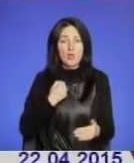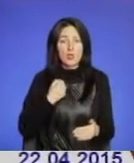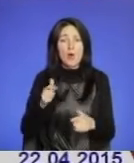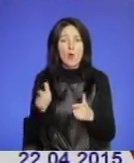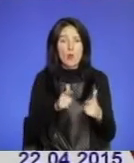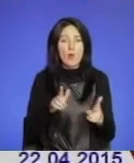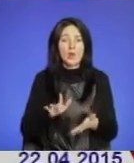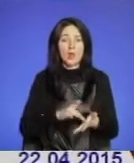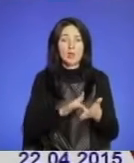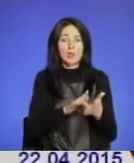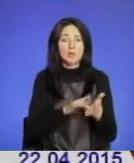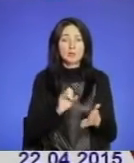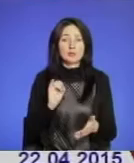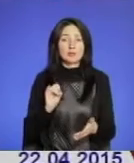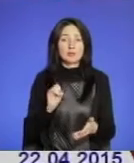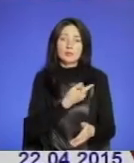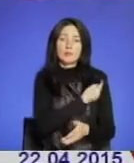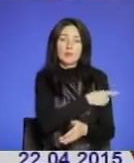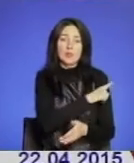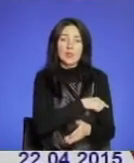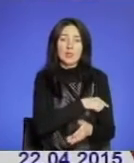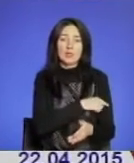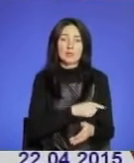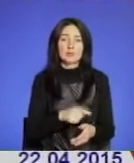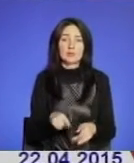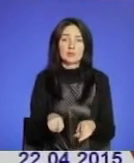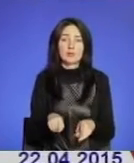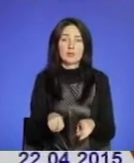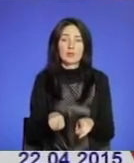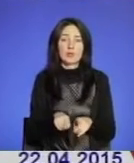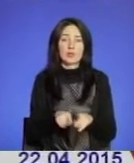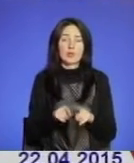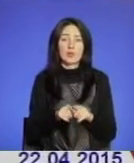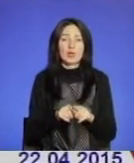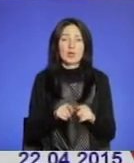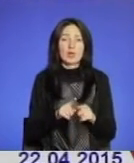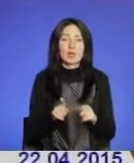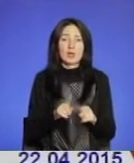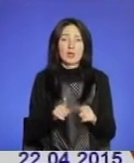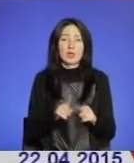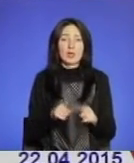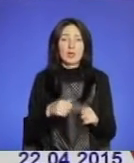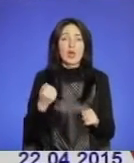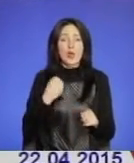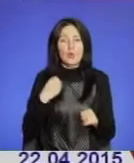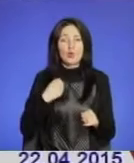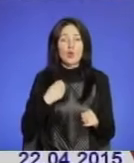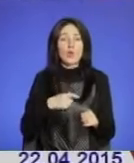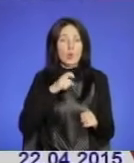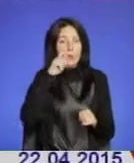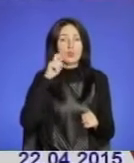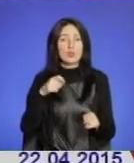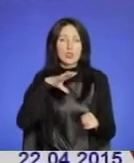підготовка, туризм і медицина. Такі захоти зазвичай проводяться, щоб розвинути військово-патріотичний дух у молоді,